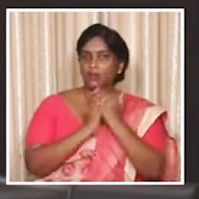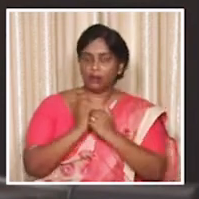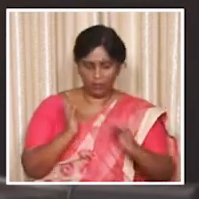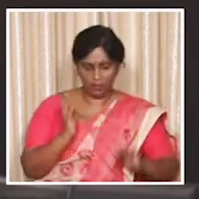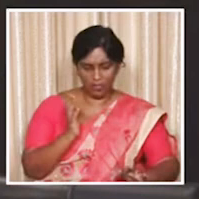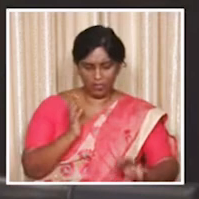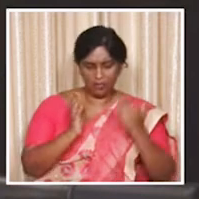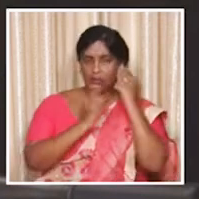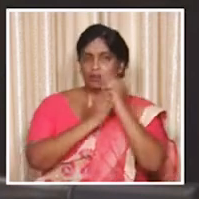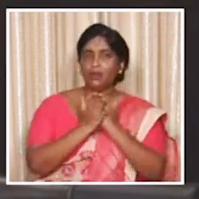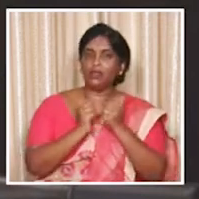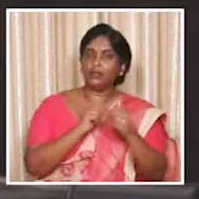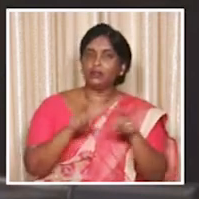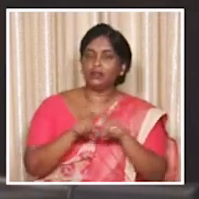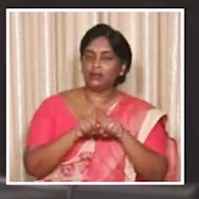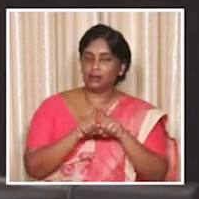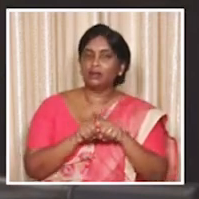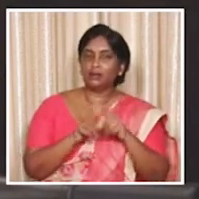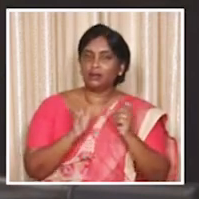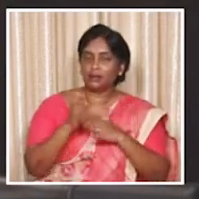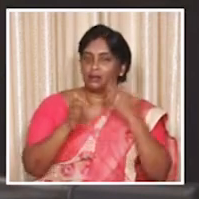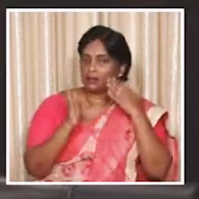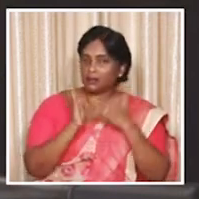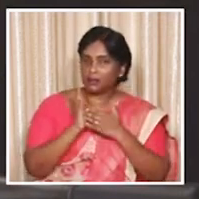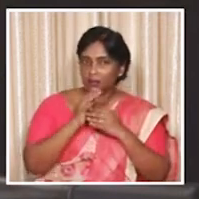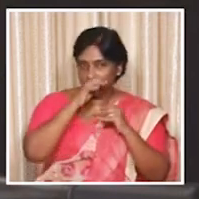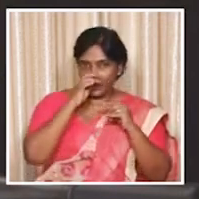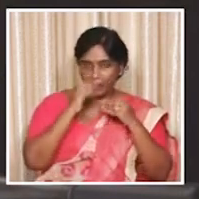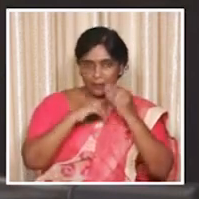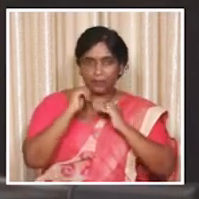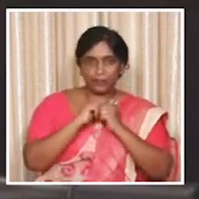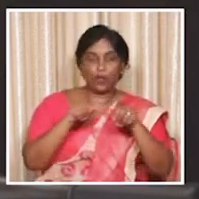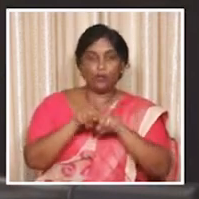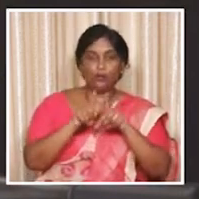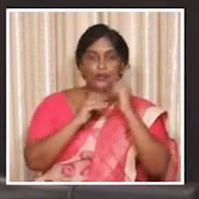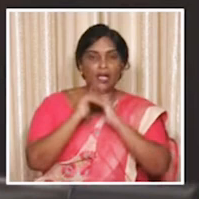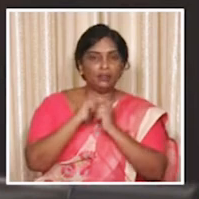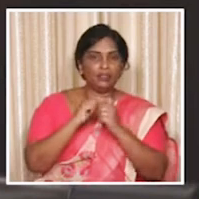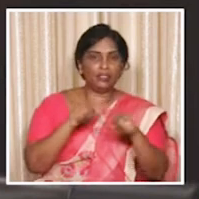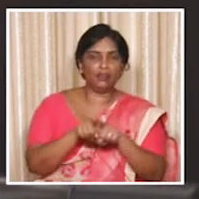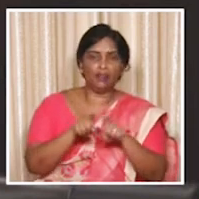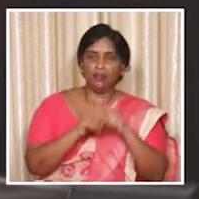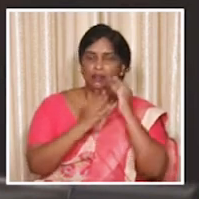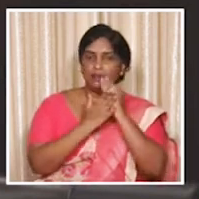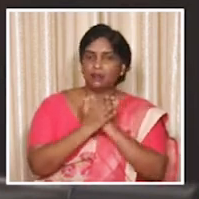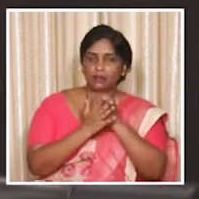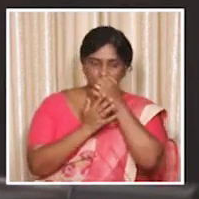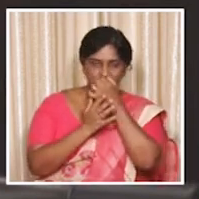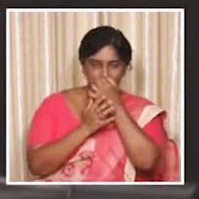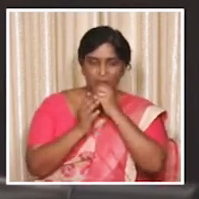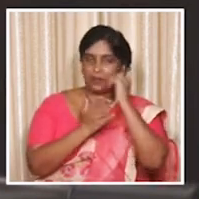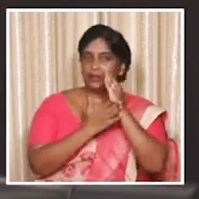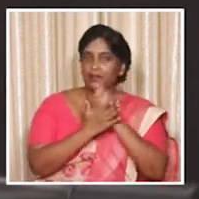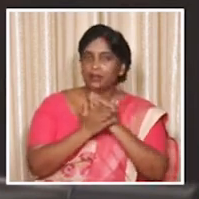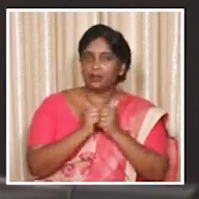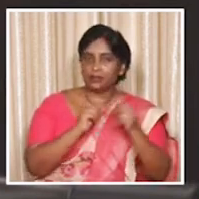අරගෙන අපේ කැබිනට් අමාත්‍යවරයාට කැබිනට්ටුව හරහා බාර දීලා අලුතෙන් පනත හදලා ක්‍රිකට් ආයතනය අලුත් ව්‍යවස්ථාපිත